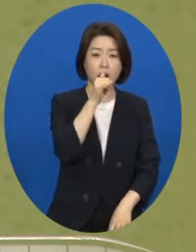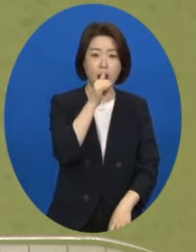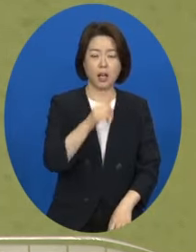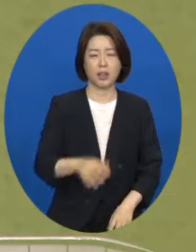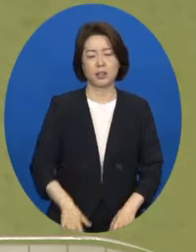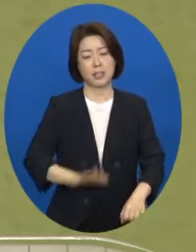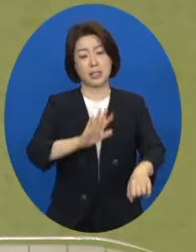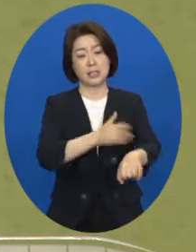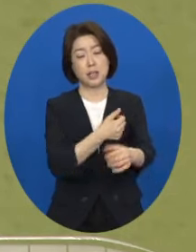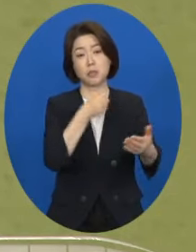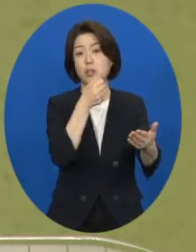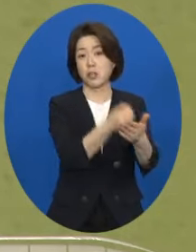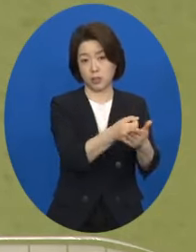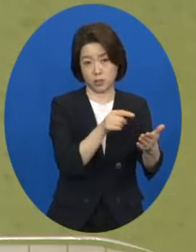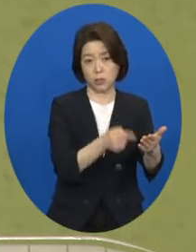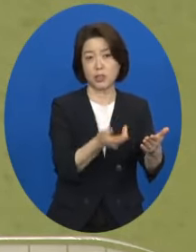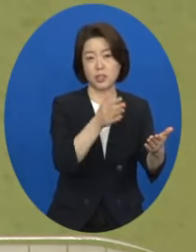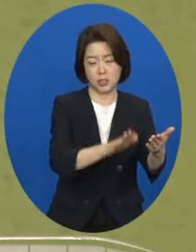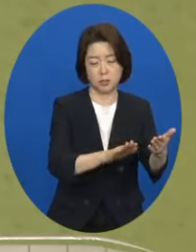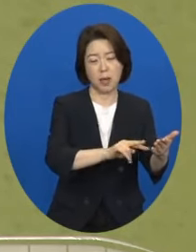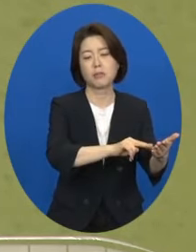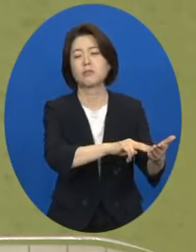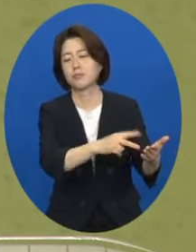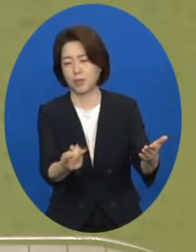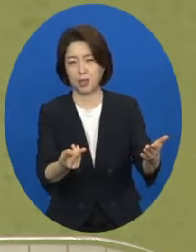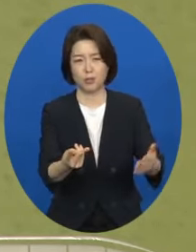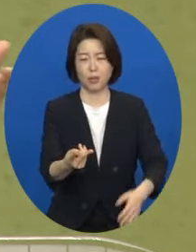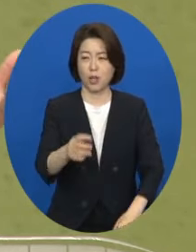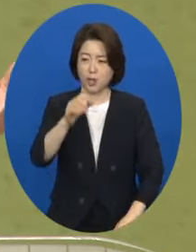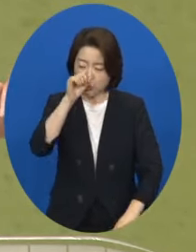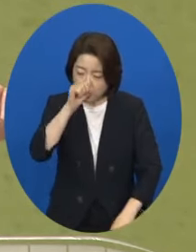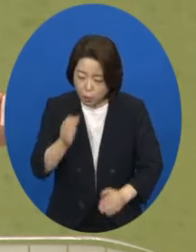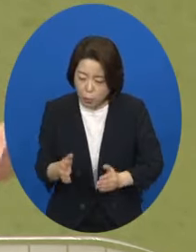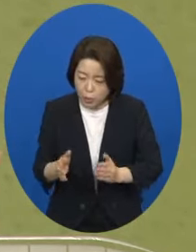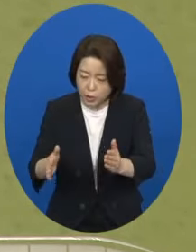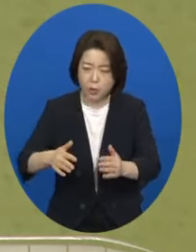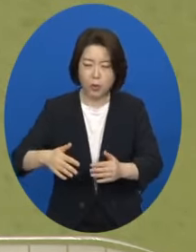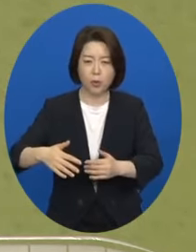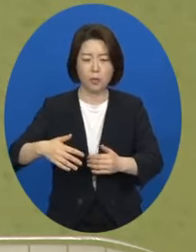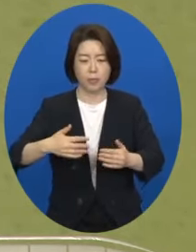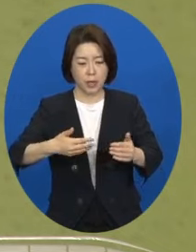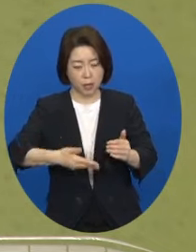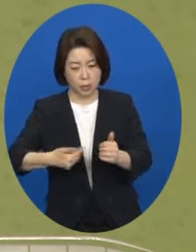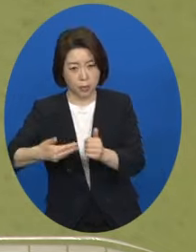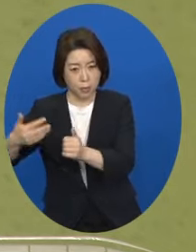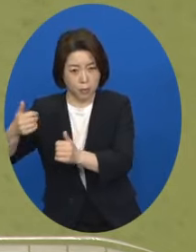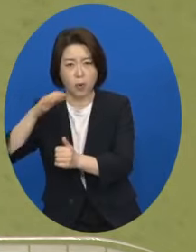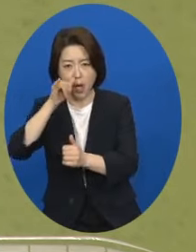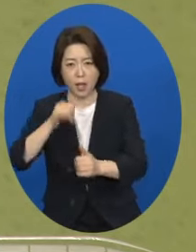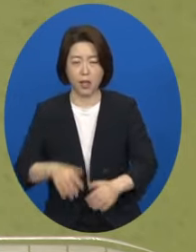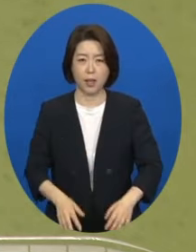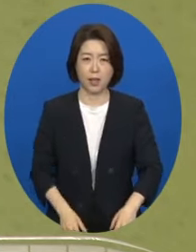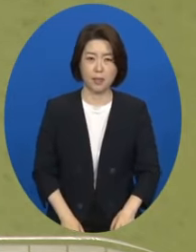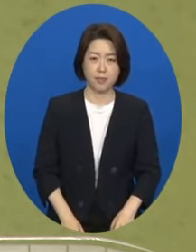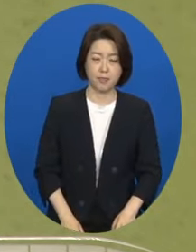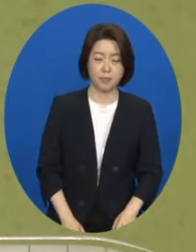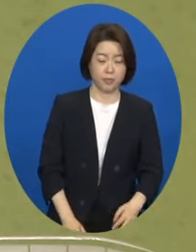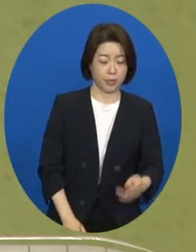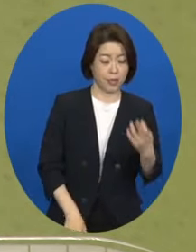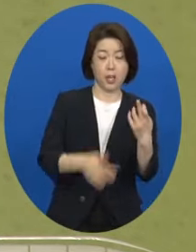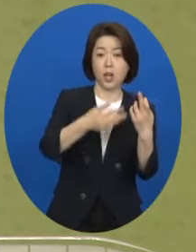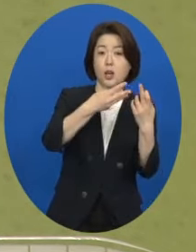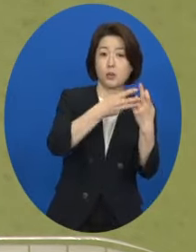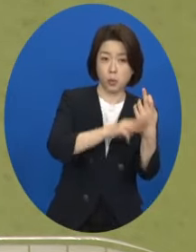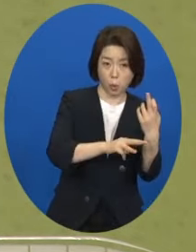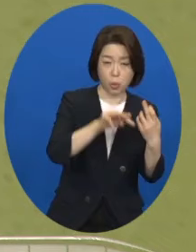잘못된 결정도 하나님께서는 바꾸셔서 최선의 길로 인도해 주신 거예요. 아까 소돔과 고모라, 롯의 이야기로 돌아가